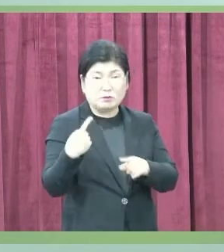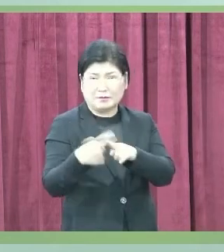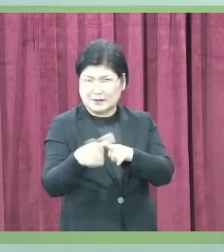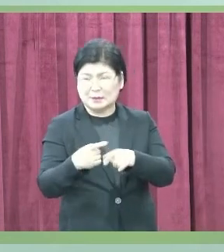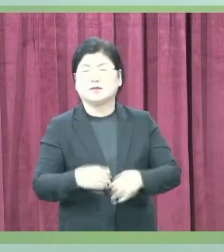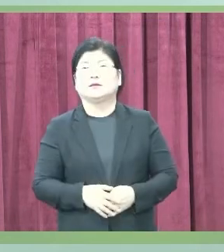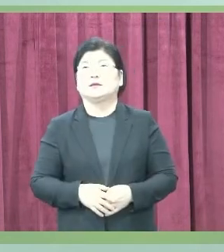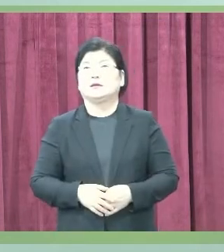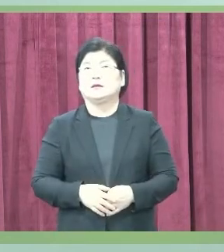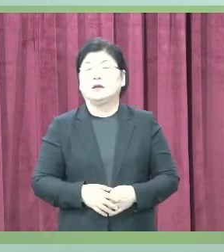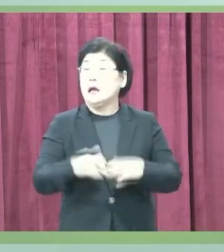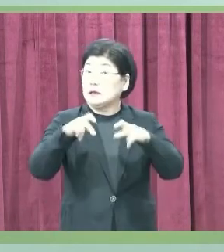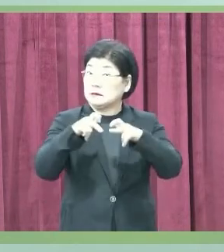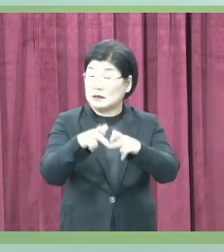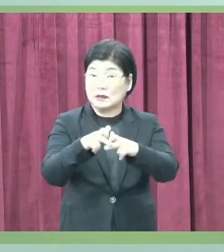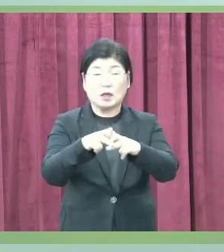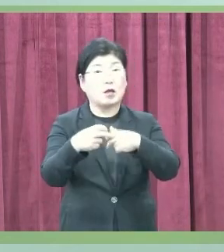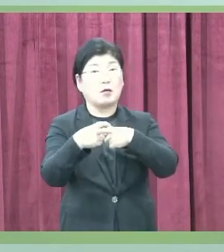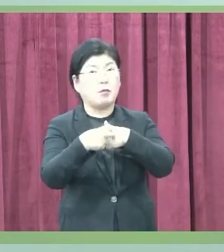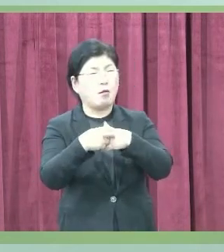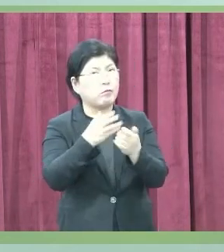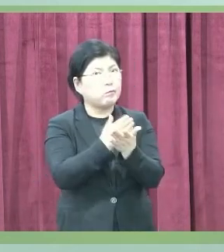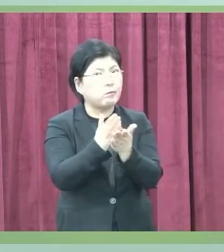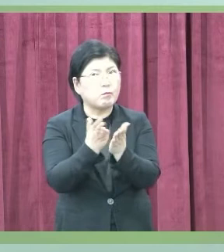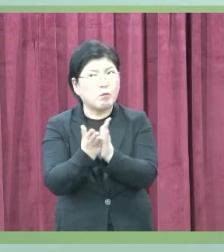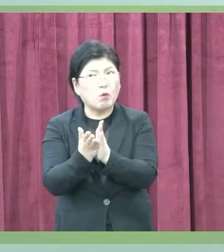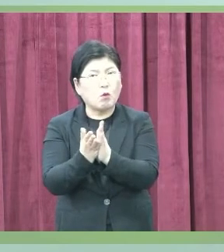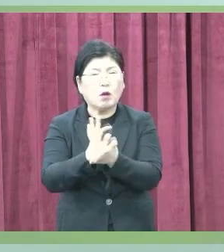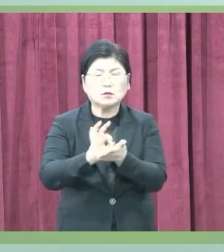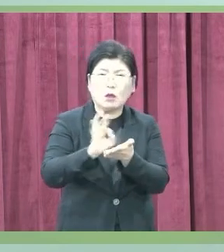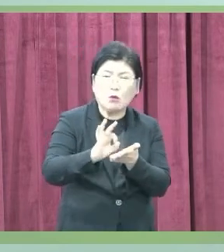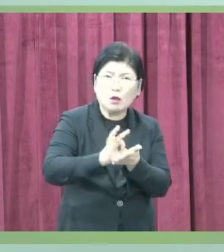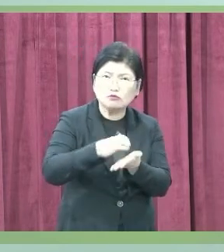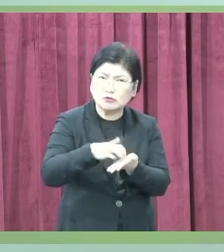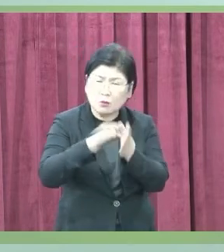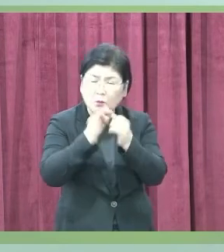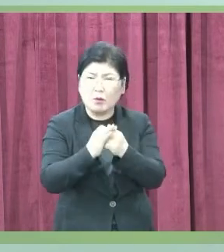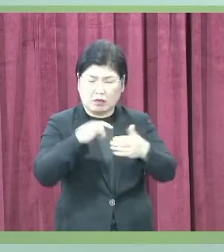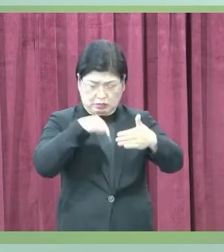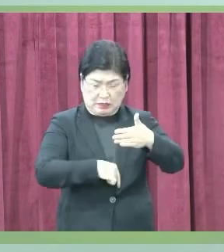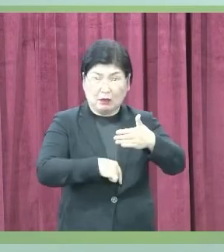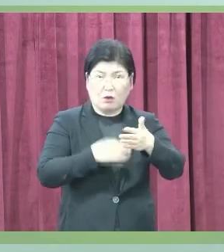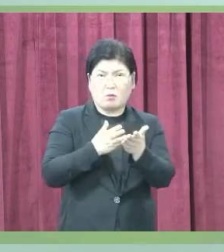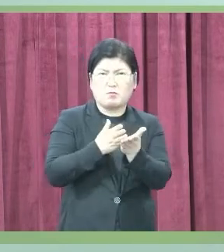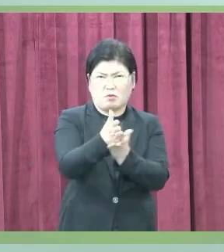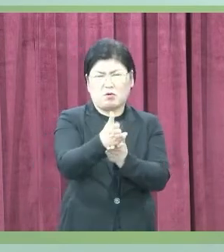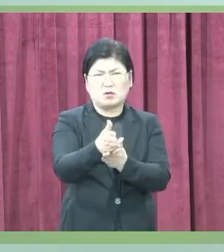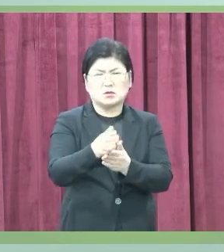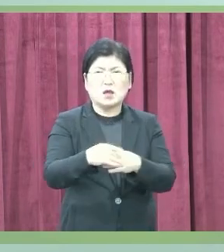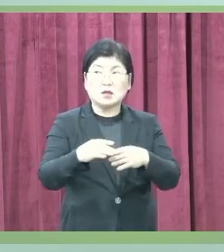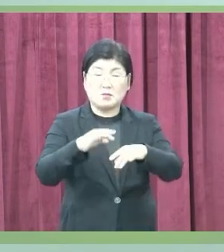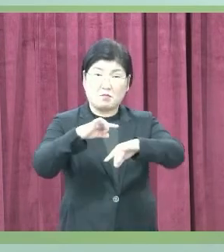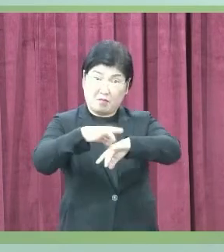예. 그다음에 장애인의 진료 과목별 의료 이용을 보면 내과가 가장 많고, 그 다음에